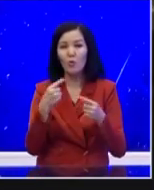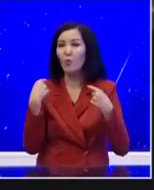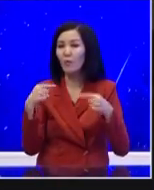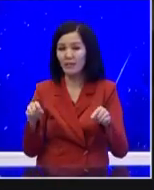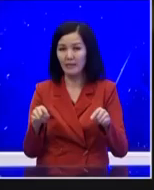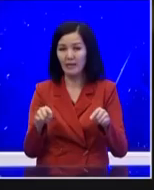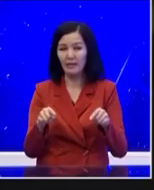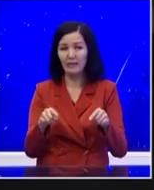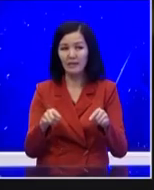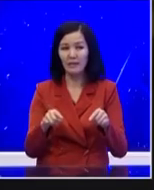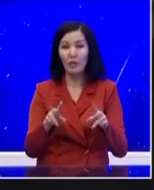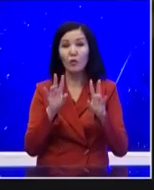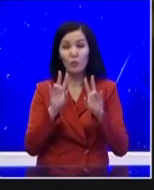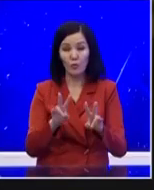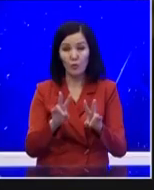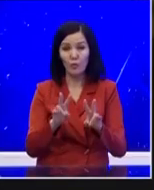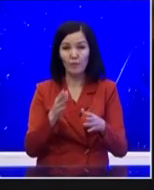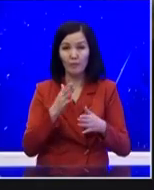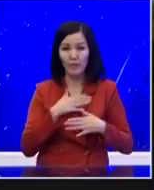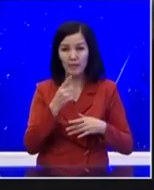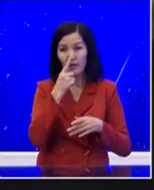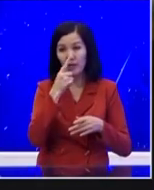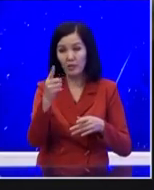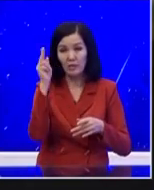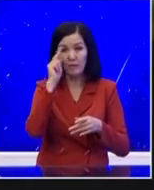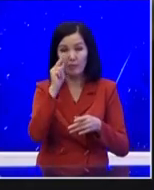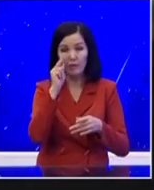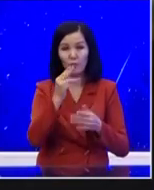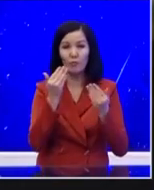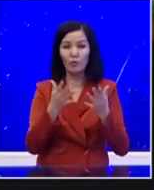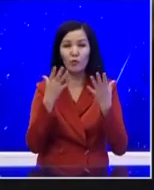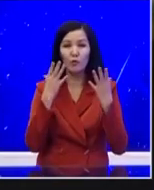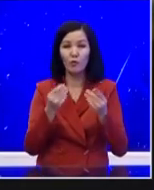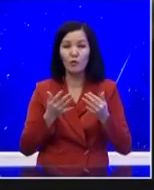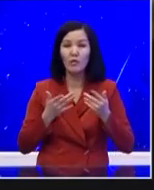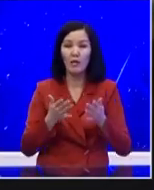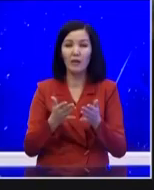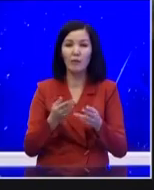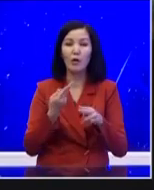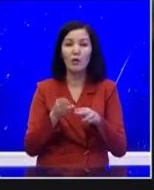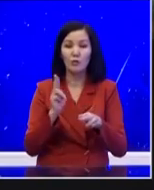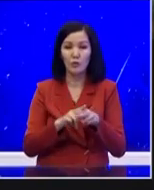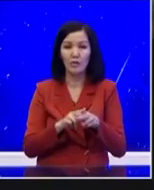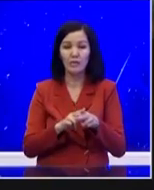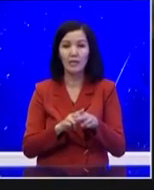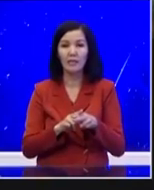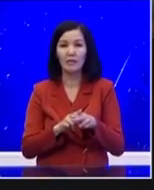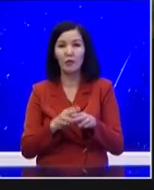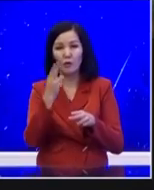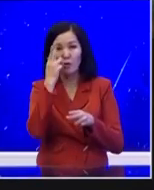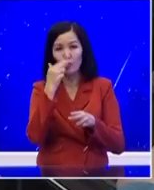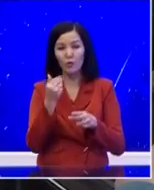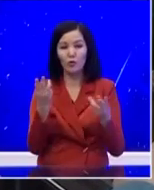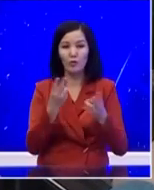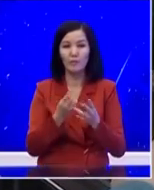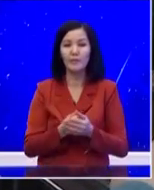өзгеше. Дегенмен біз қашықтықтан білім алу ол бүгінгі күннің талабы. Сондықтан біз оғанда үйреніп